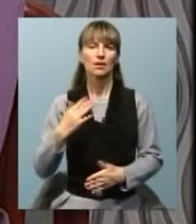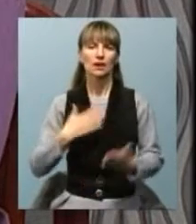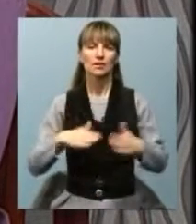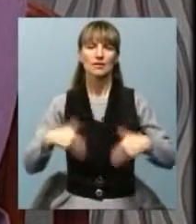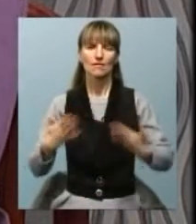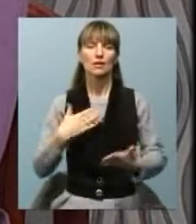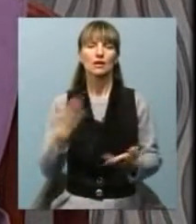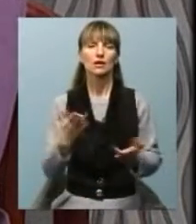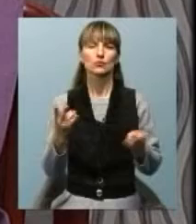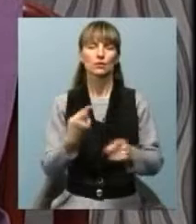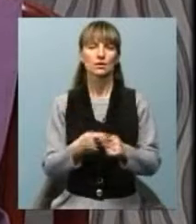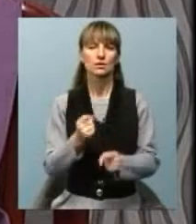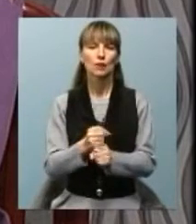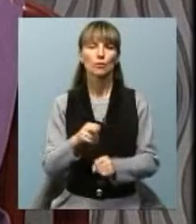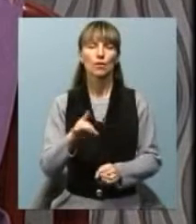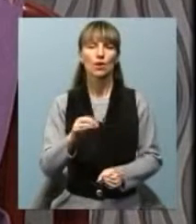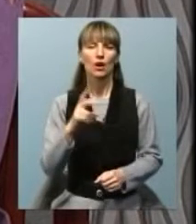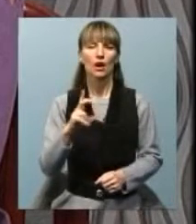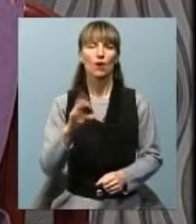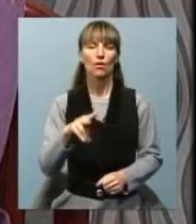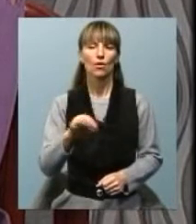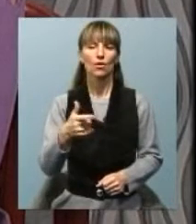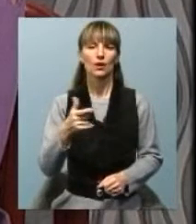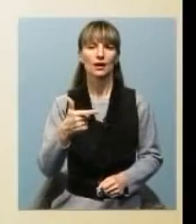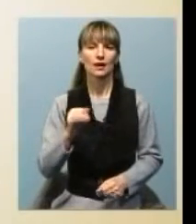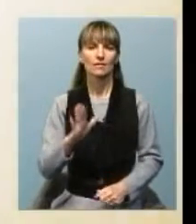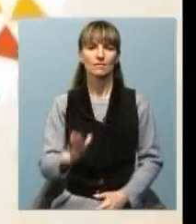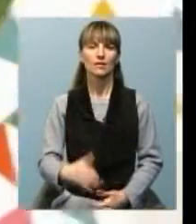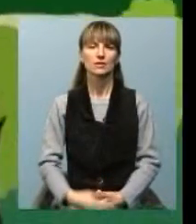нам, як треба це робити. Про екологів.